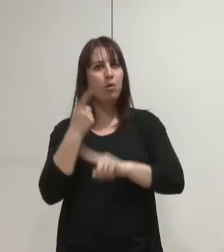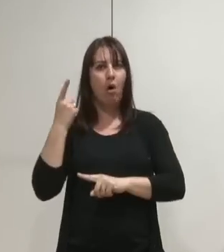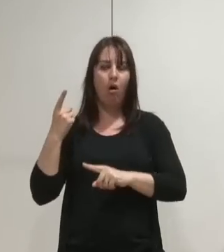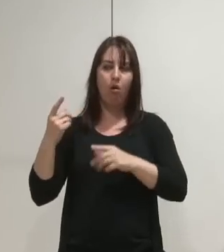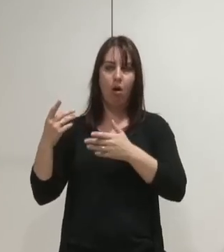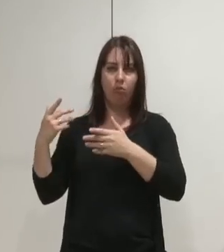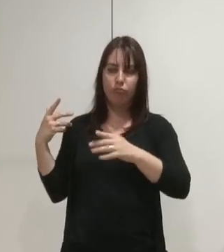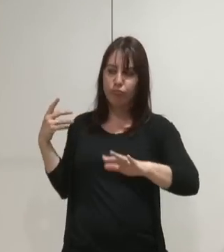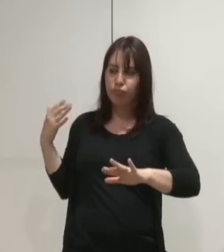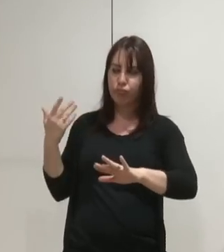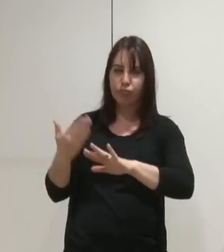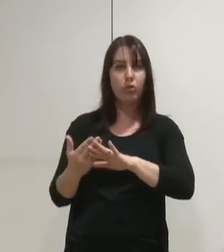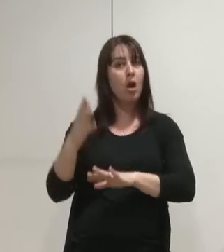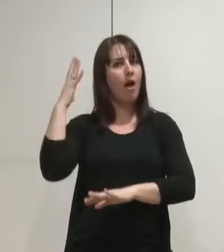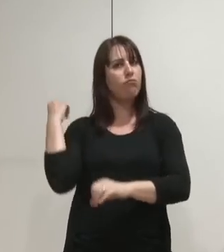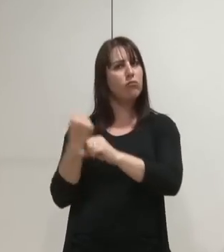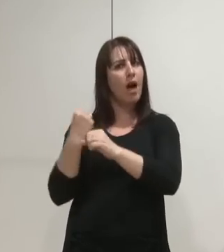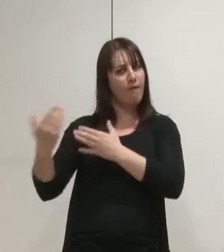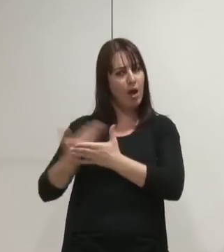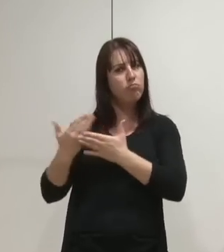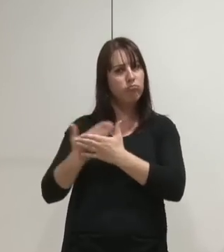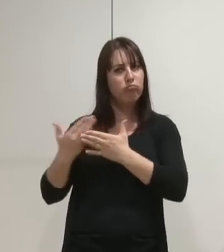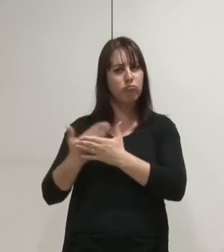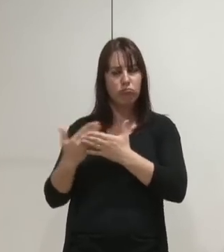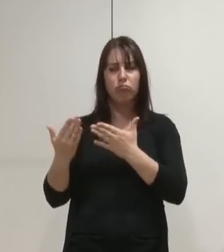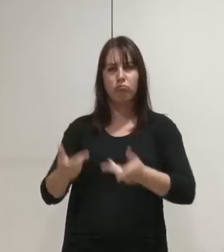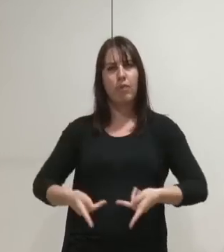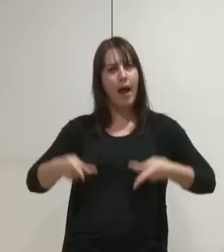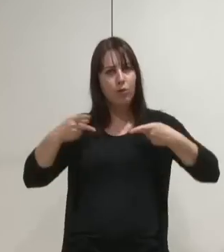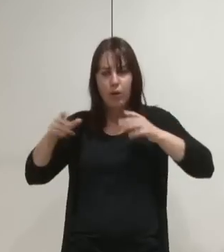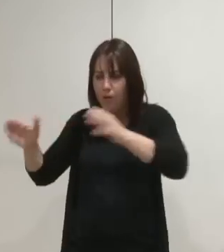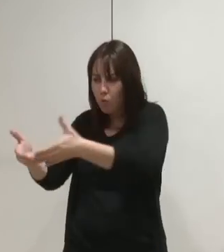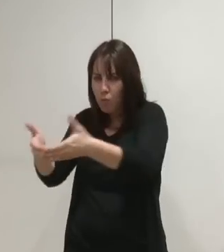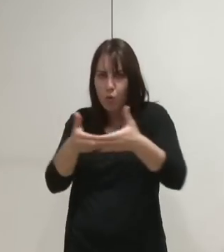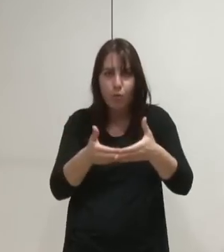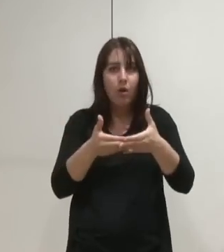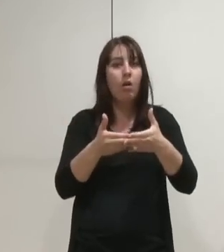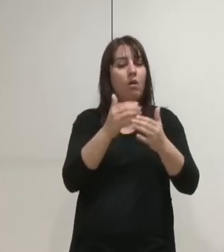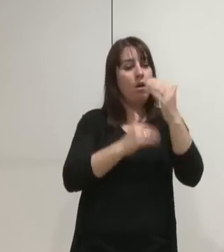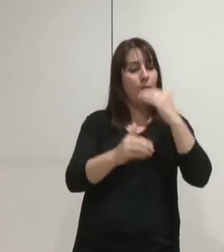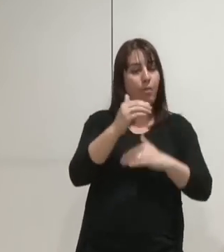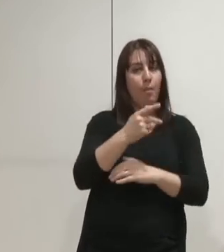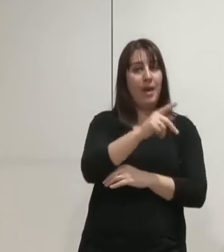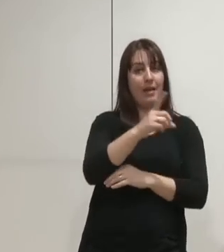nombre d'éléments intéressants avaient été travaillés dans des ateliers et avait été intégré dans le plan